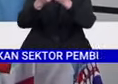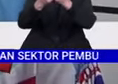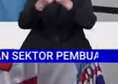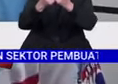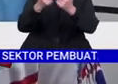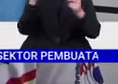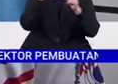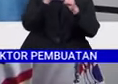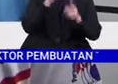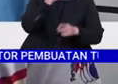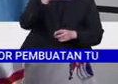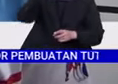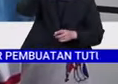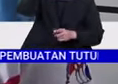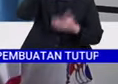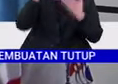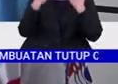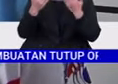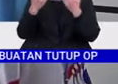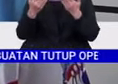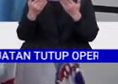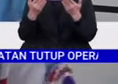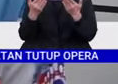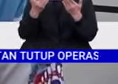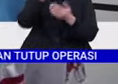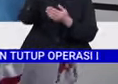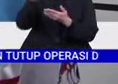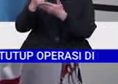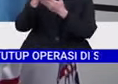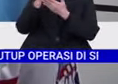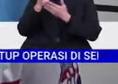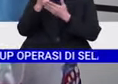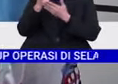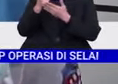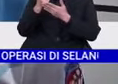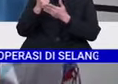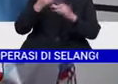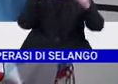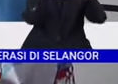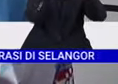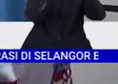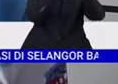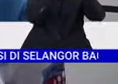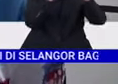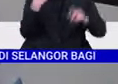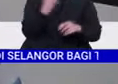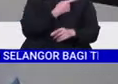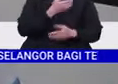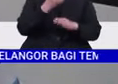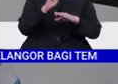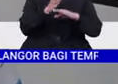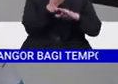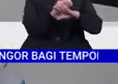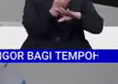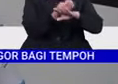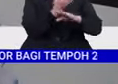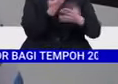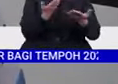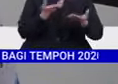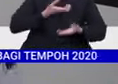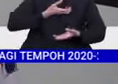ibu bapak atas atas pertolongan dorax target Kami adalah emas protozoa